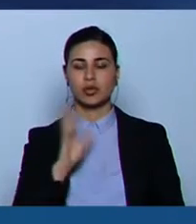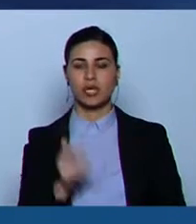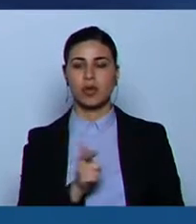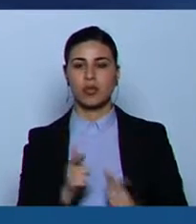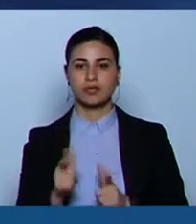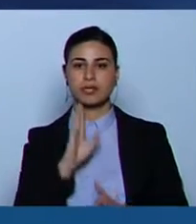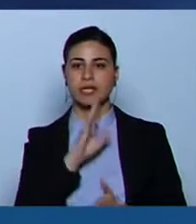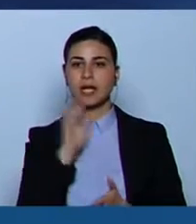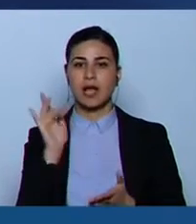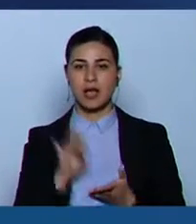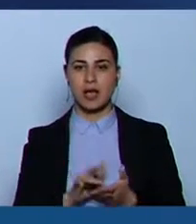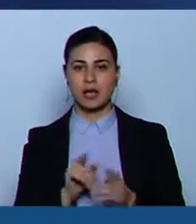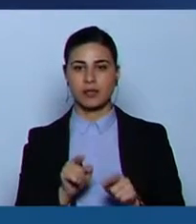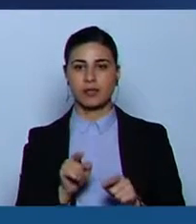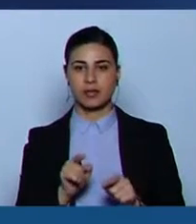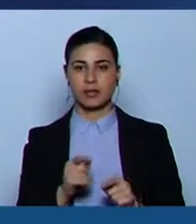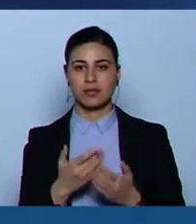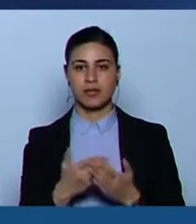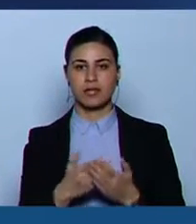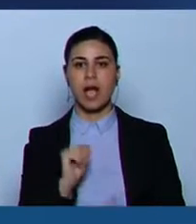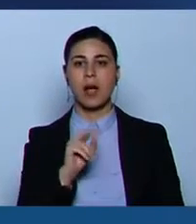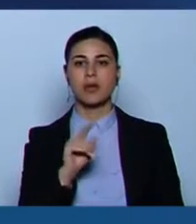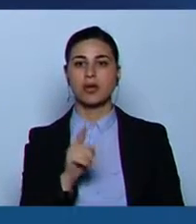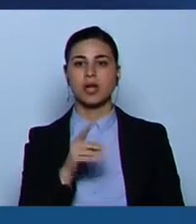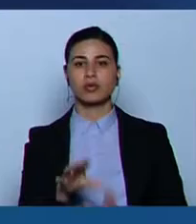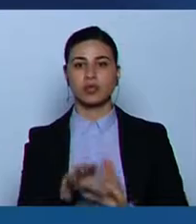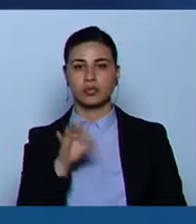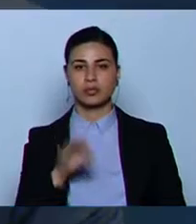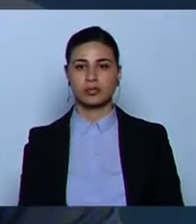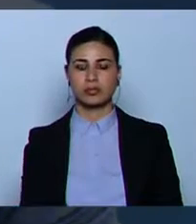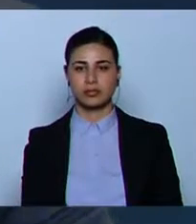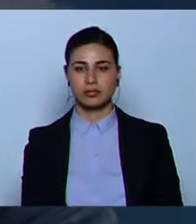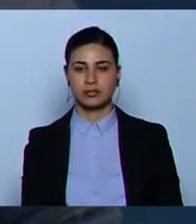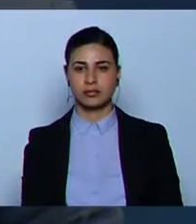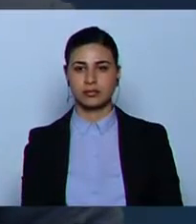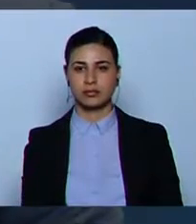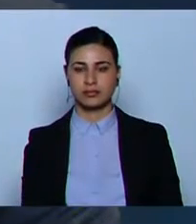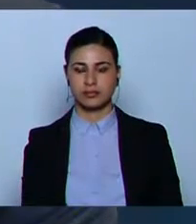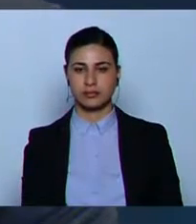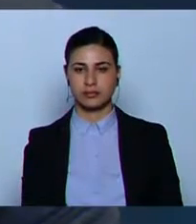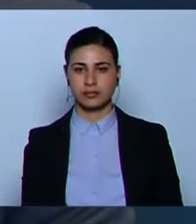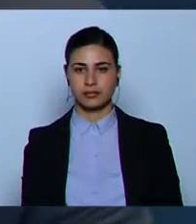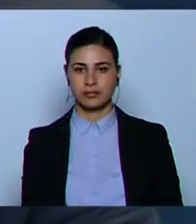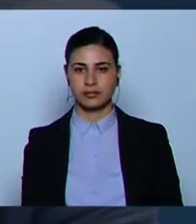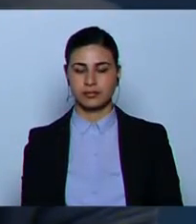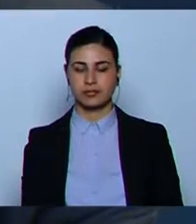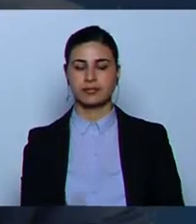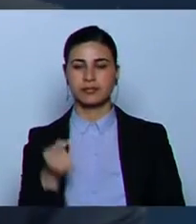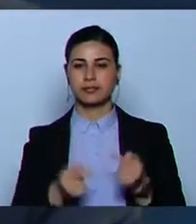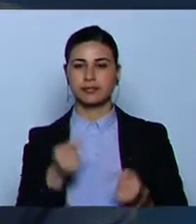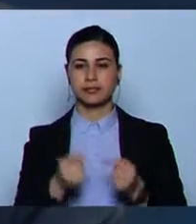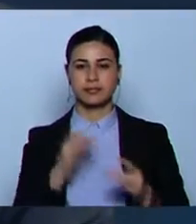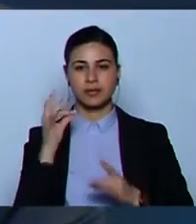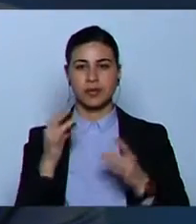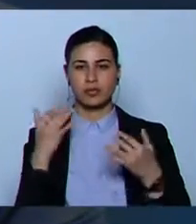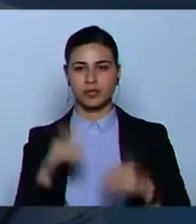მოამზადეთ დედაქალაქები. აბა ამბროლაურს რა კრიტერიები ვიცეთ ქალაქში. თქვენ ძალიან კარგად იცით ბაქო და ამდენ